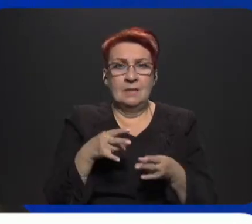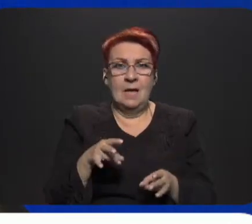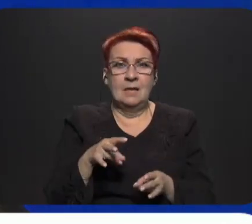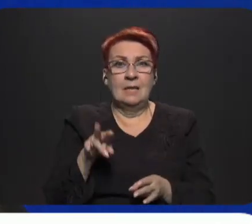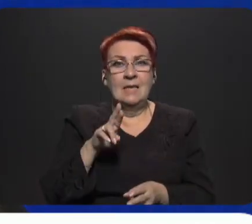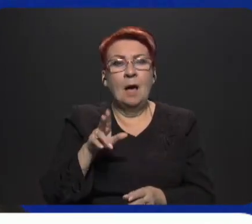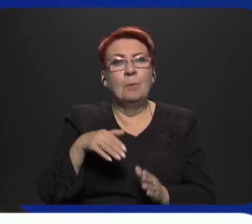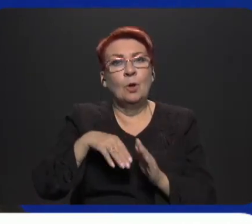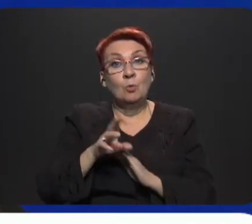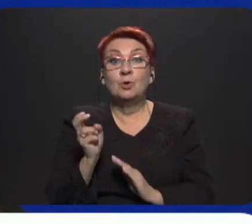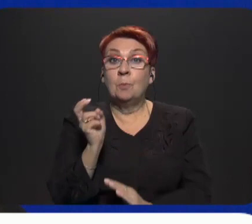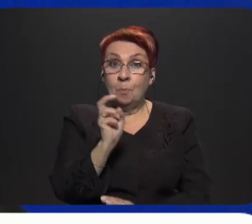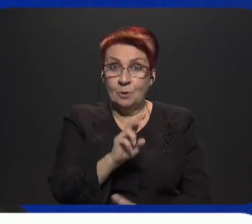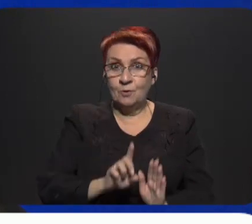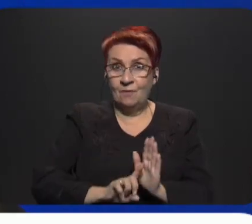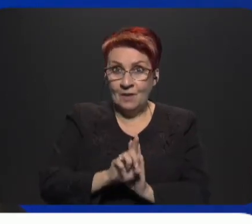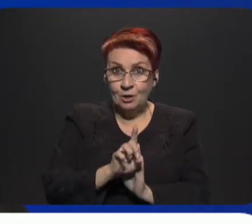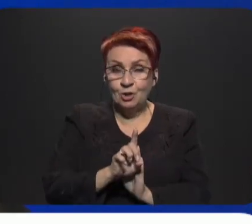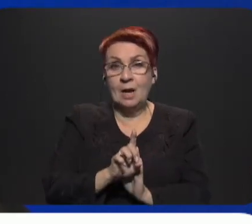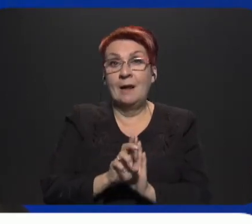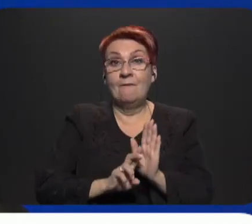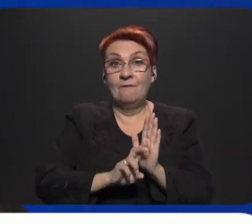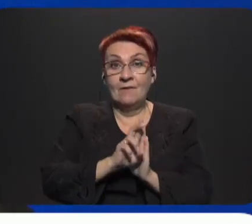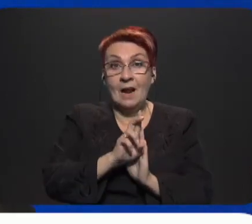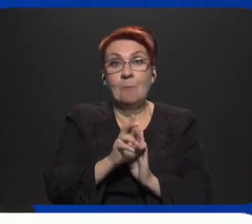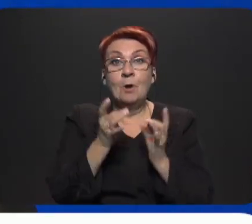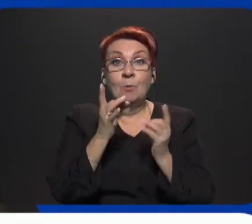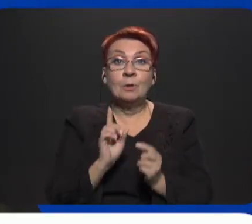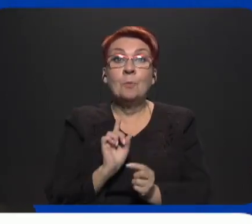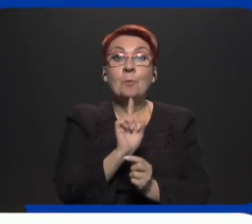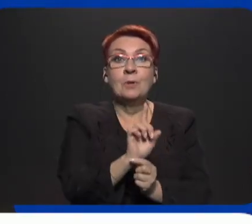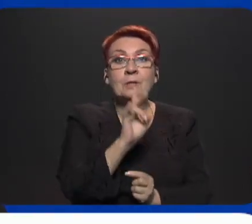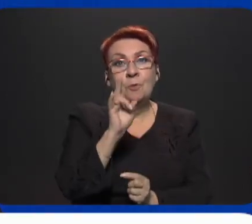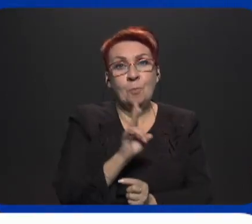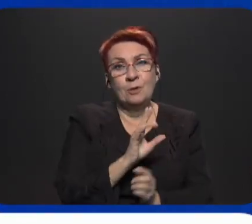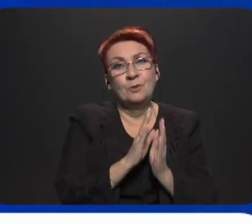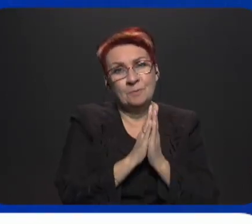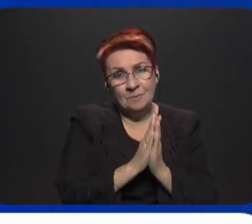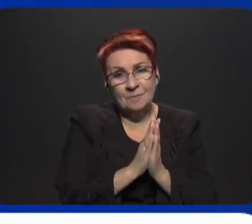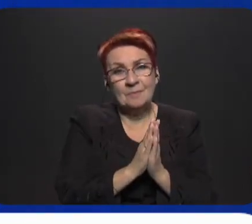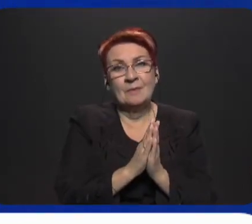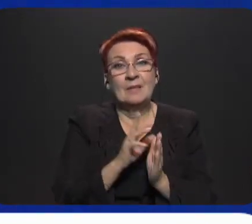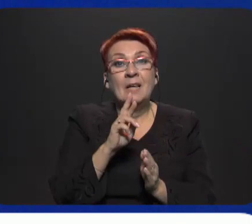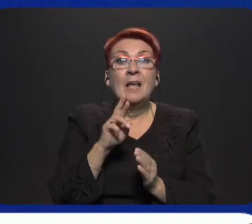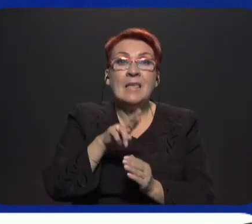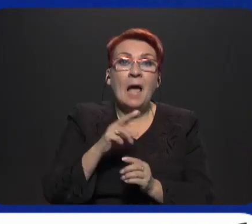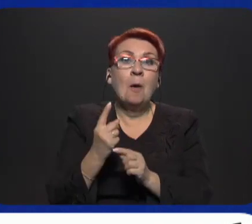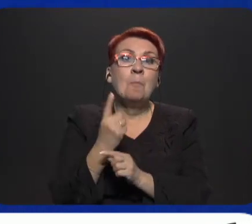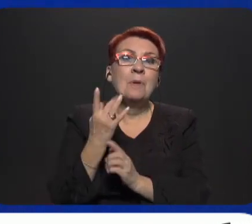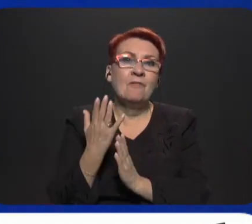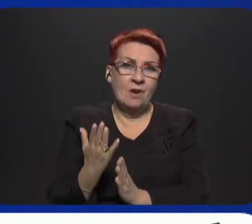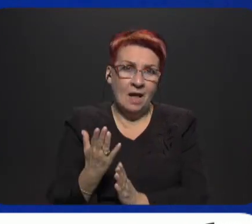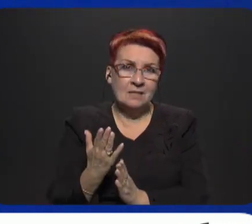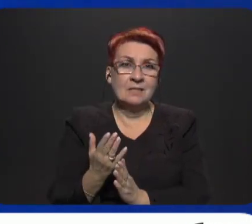даже лучше бы пришел сначала в храм и просто подошел к батюшке и сказал: батюшка, я не первый раз,